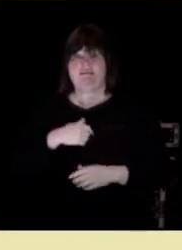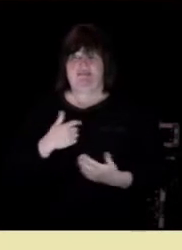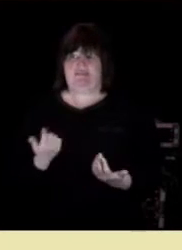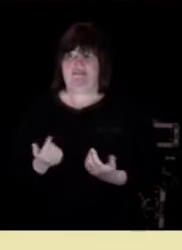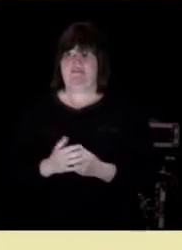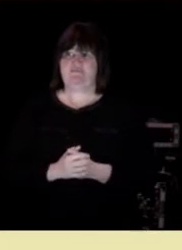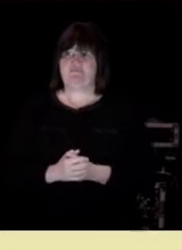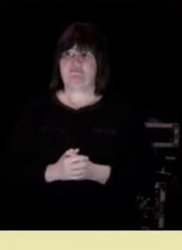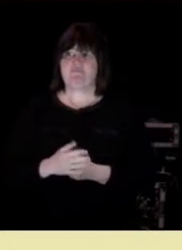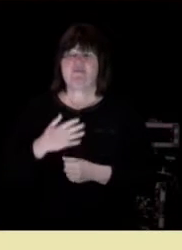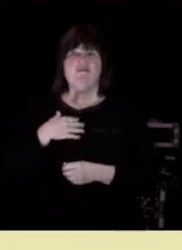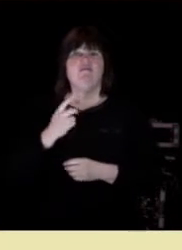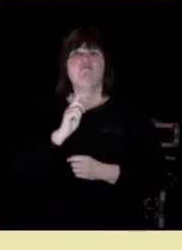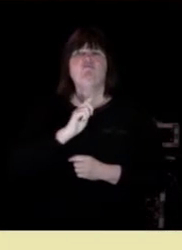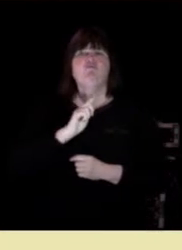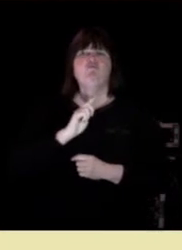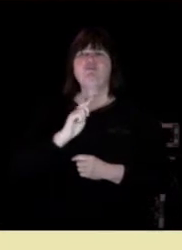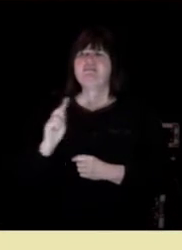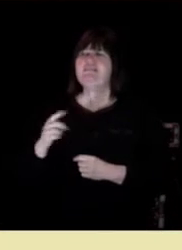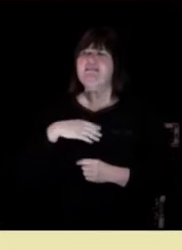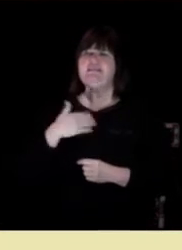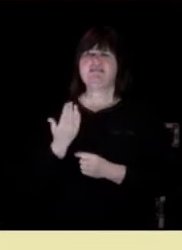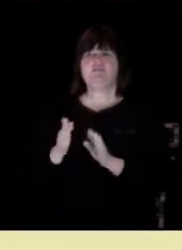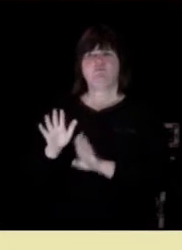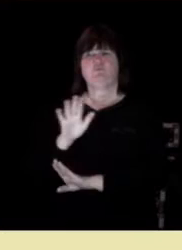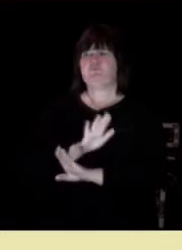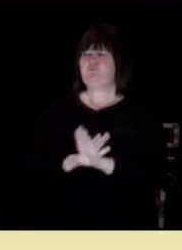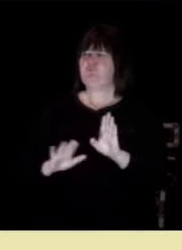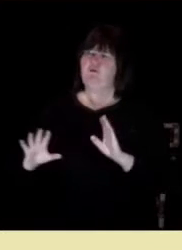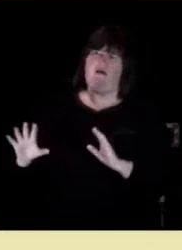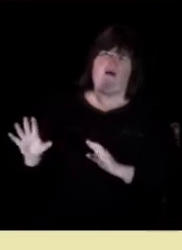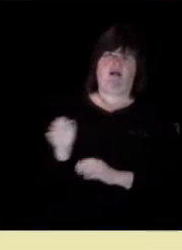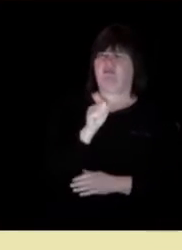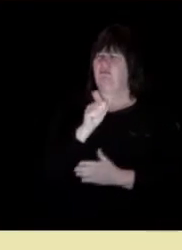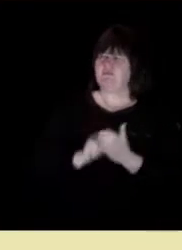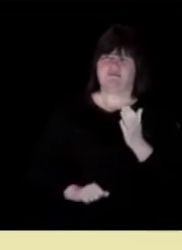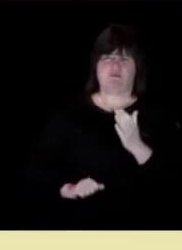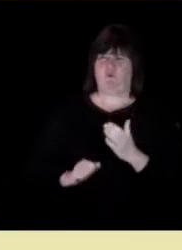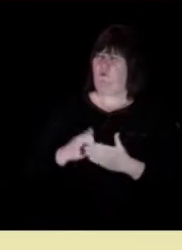För tiden läger icke alla sår.